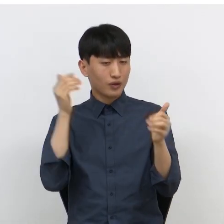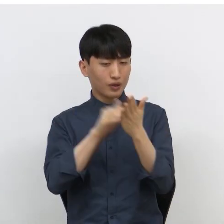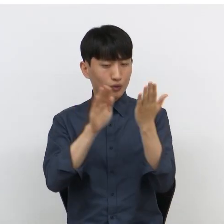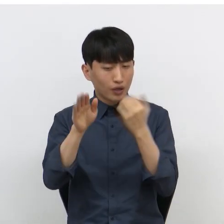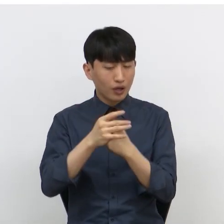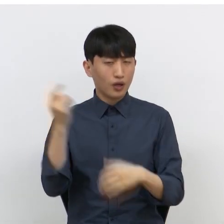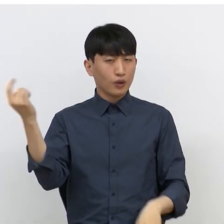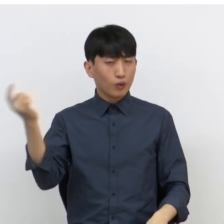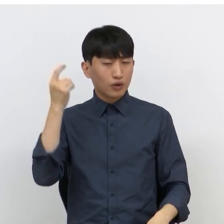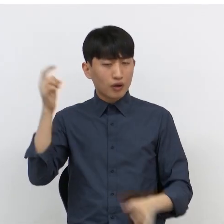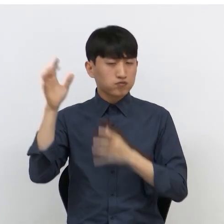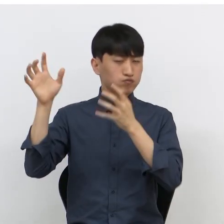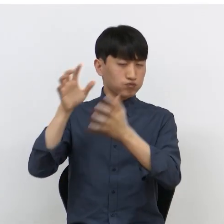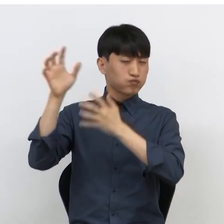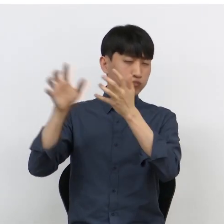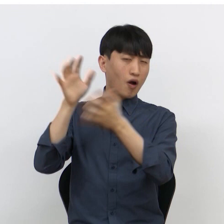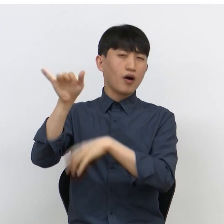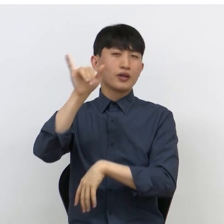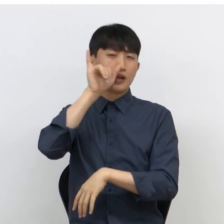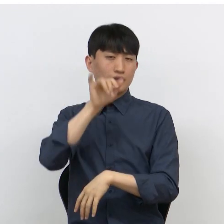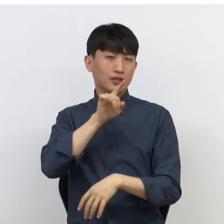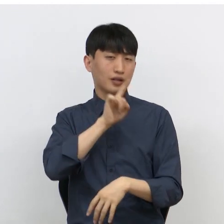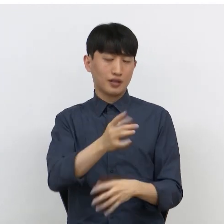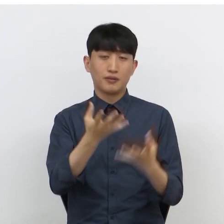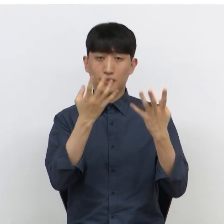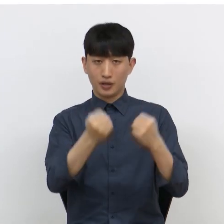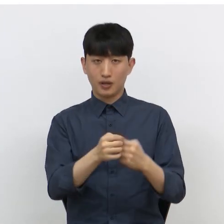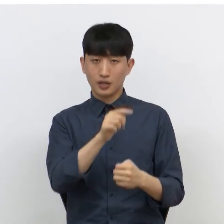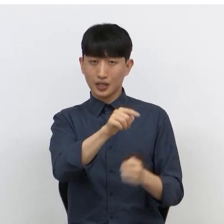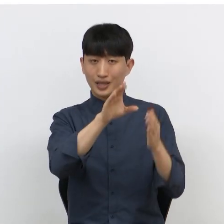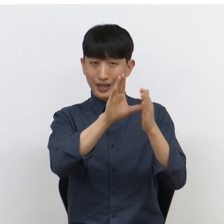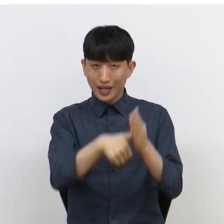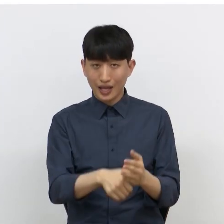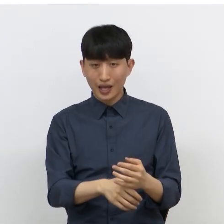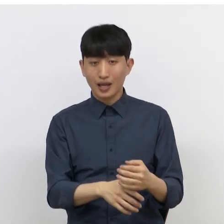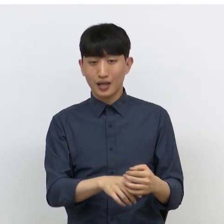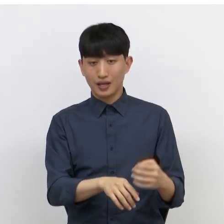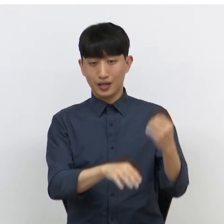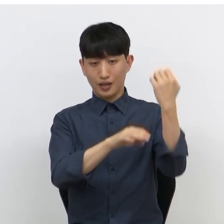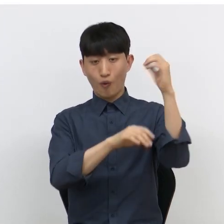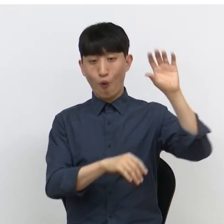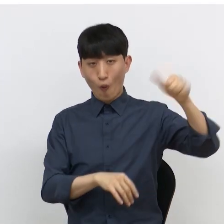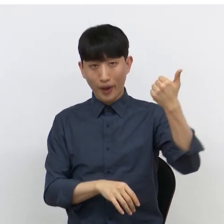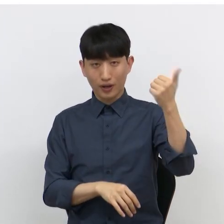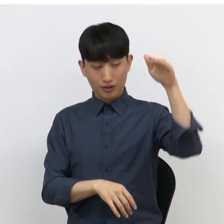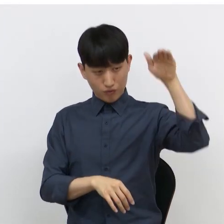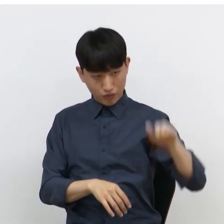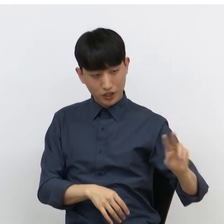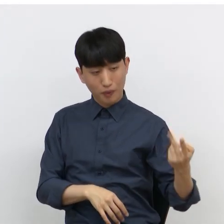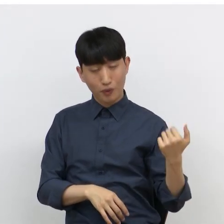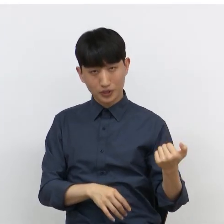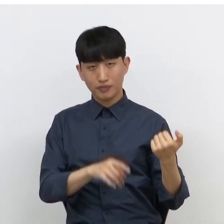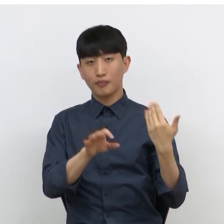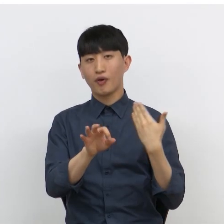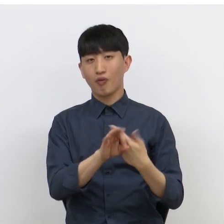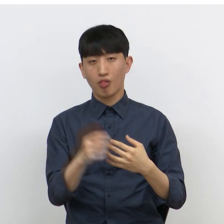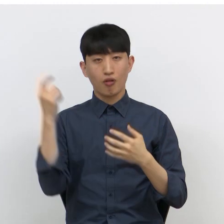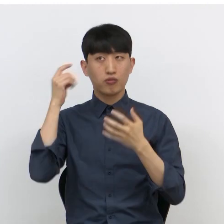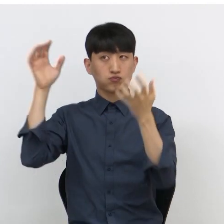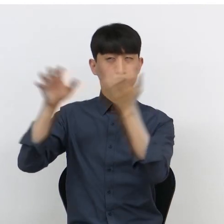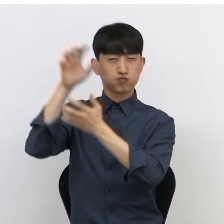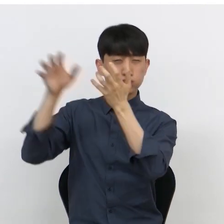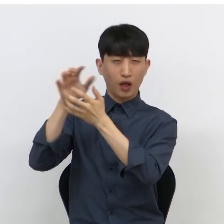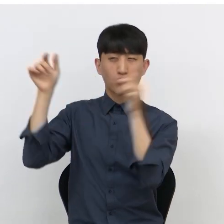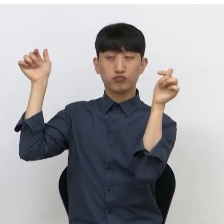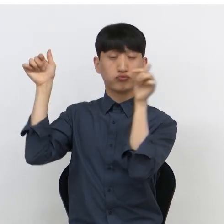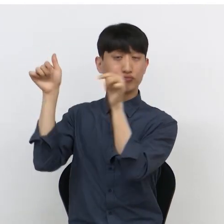되게 많아요. 그런 경우는 맵노를 250이나 200 정도로 확 낮춰주잖아요. 그러면 그런 것들이 많이 사라지는 걸 볼 수가 있습니다.